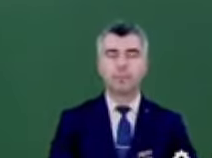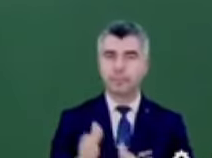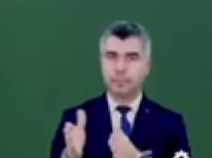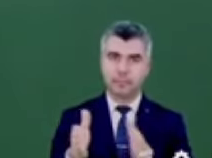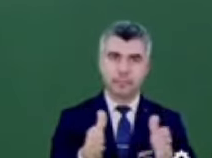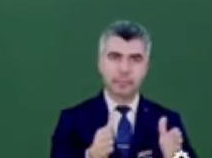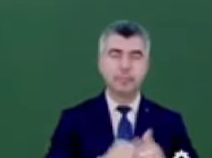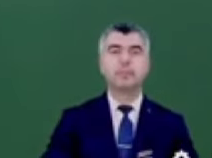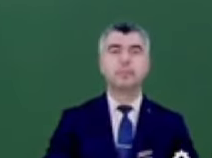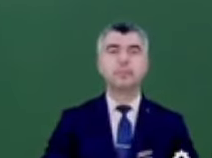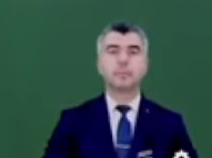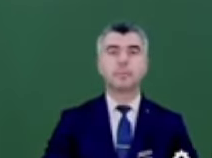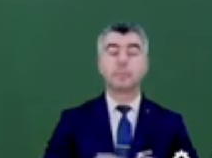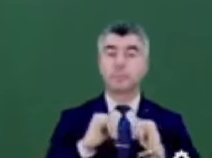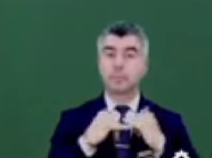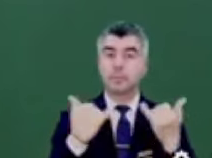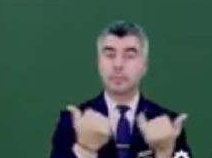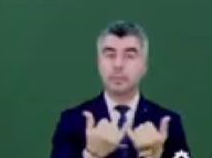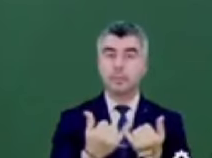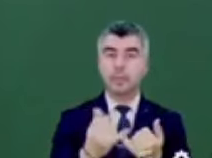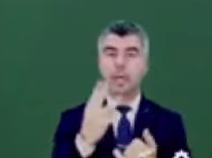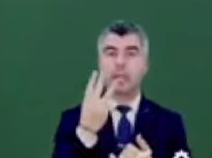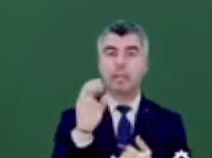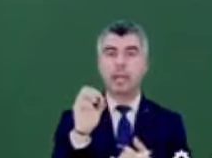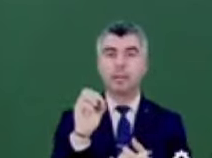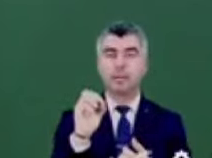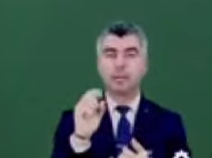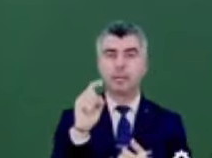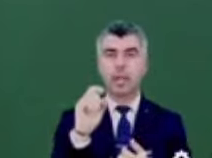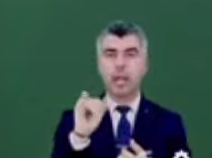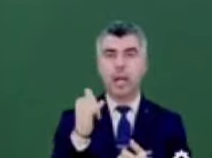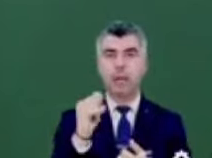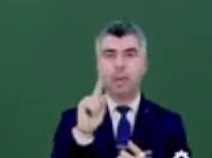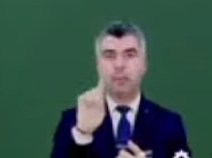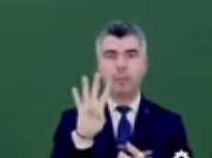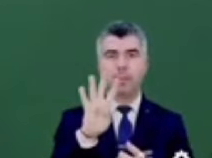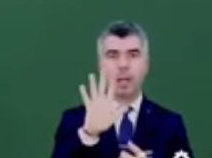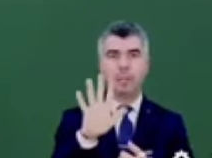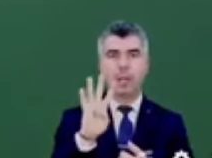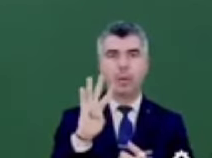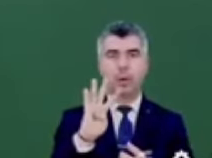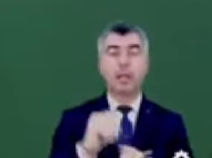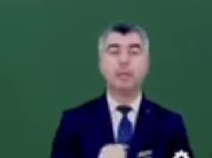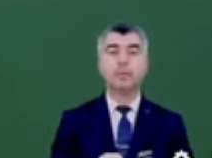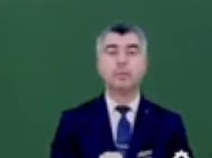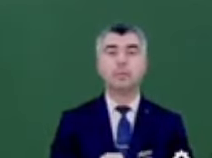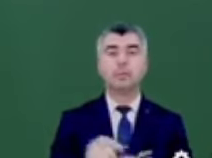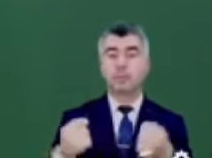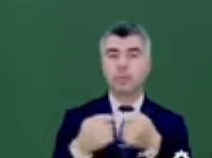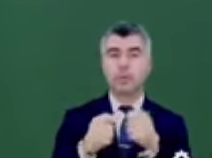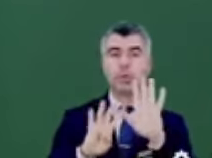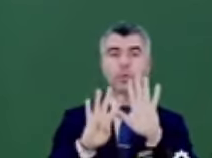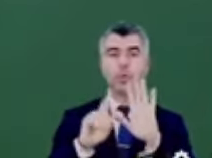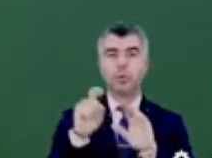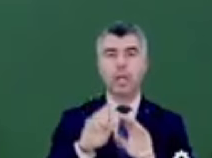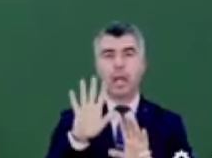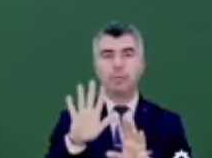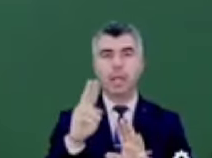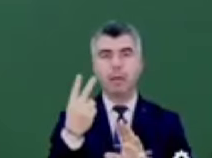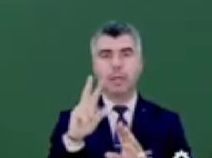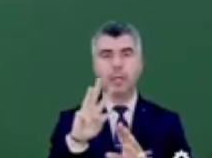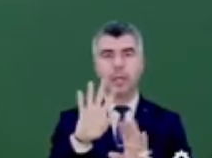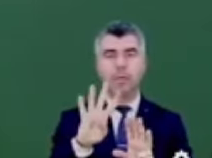الحكومه انعقد يوم الخميس 30 شوال 1445 الموافق ل 9 ماي 2024 مجلس للحكومه